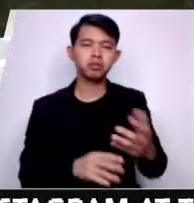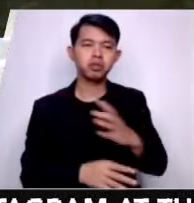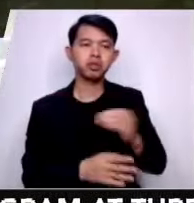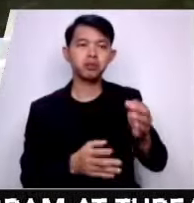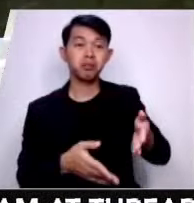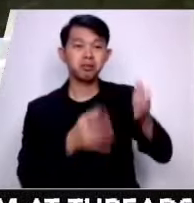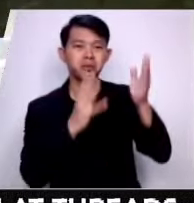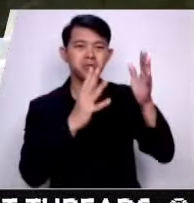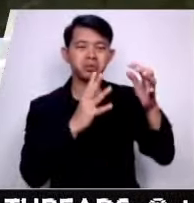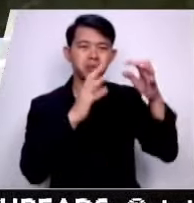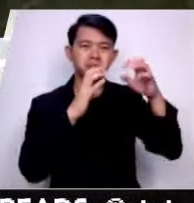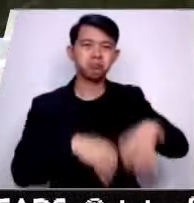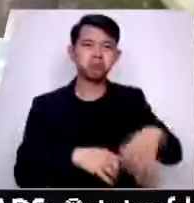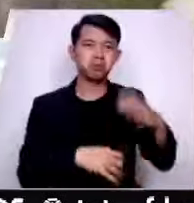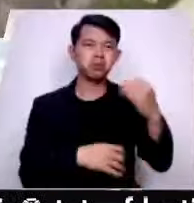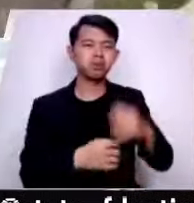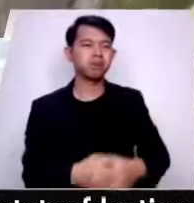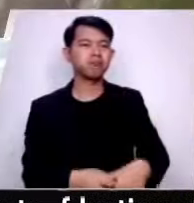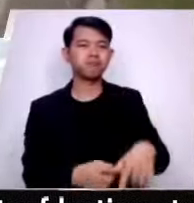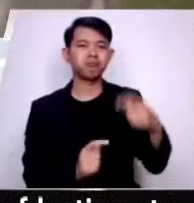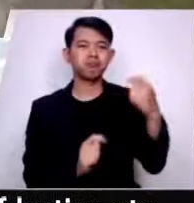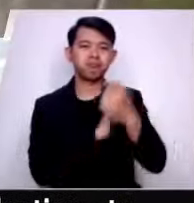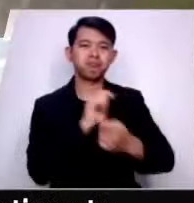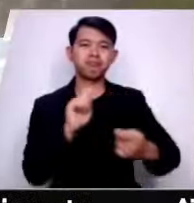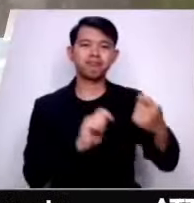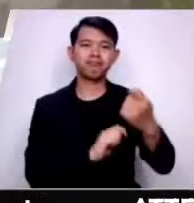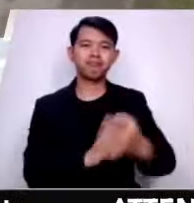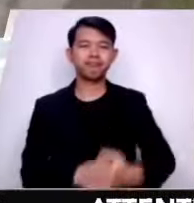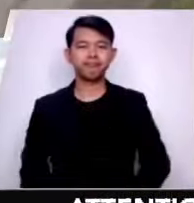matinding sama ng panahon. Naunang nagbabala ang